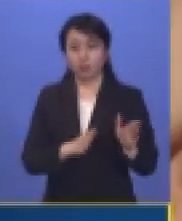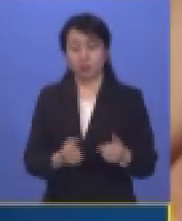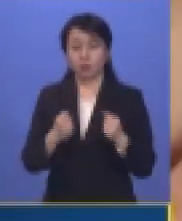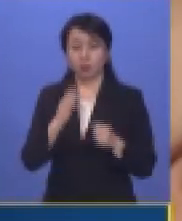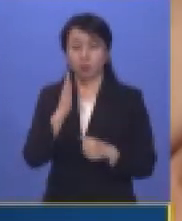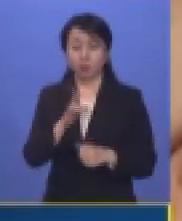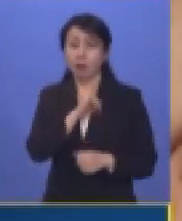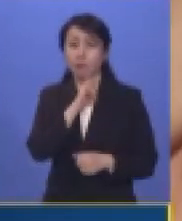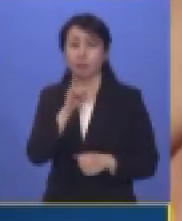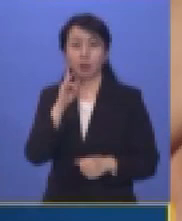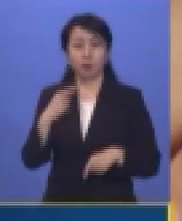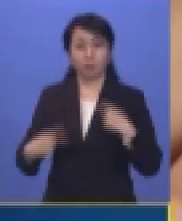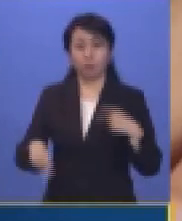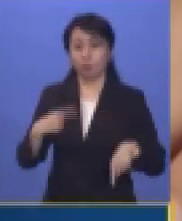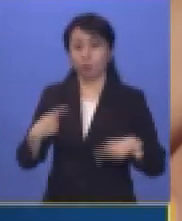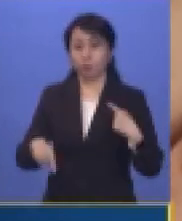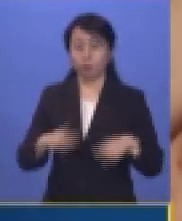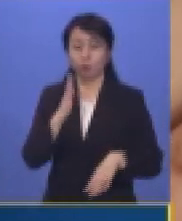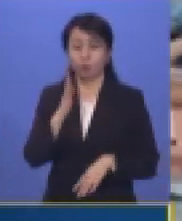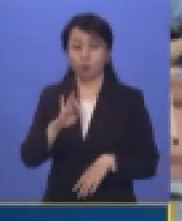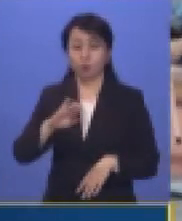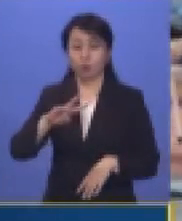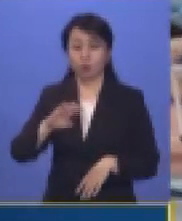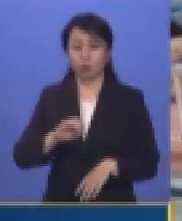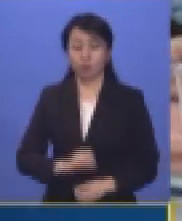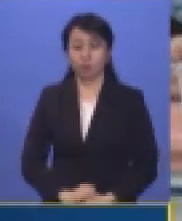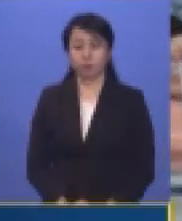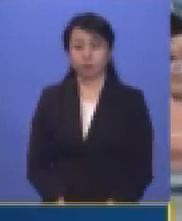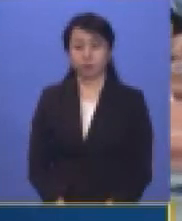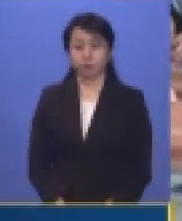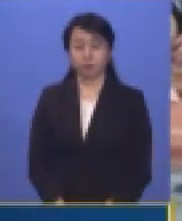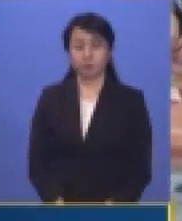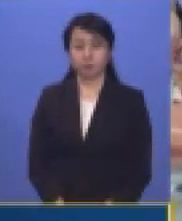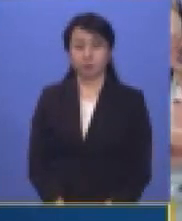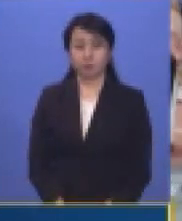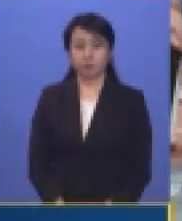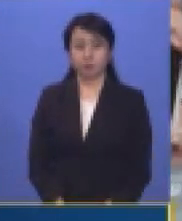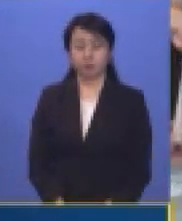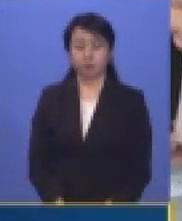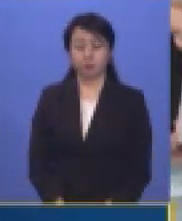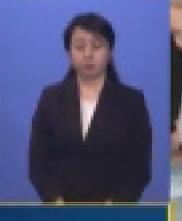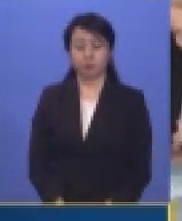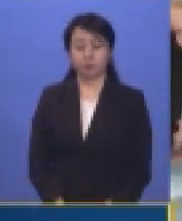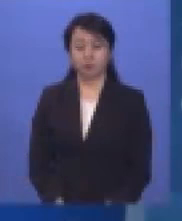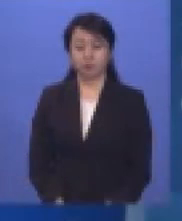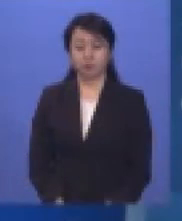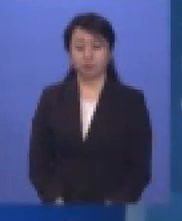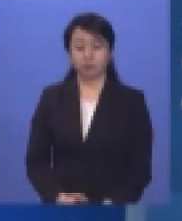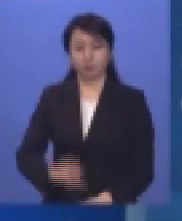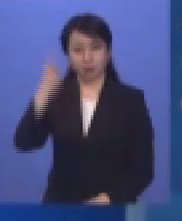спартакиады будет мини-футбол. Соревнования по нему пройдут в июле. Адилия Кушекова при содействии пресс-службы областного департамента